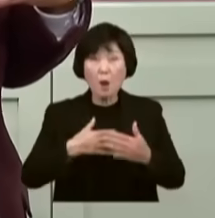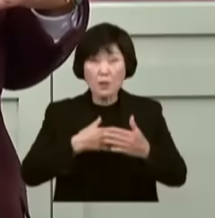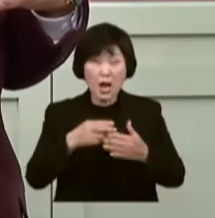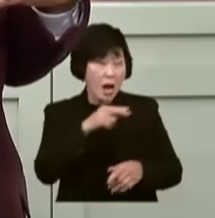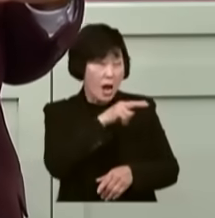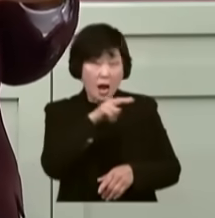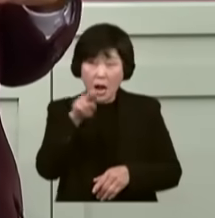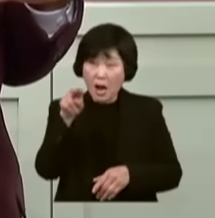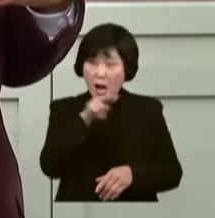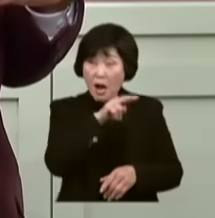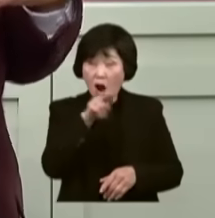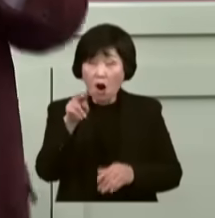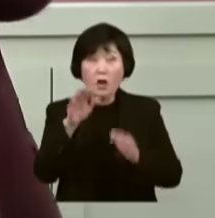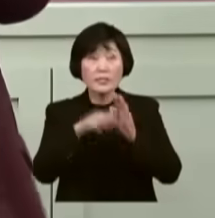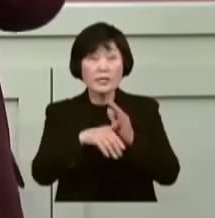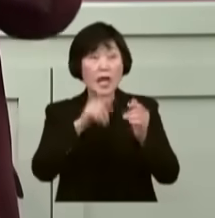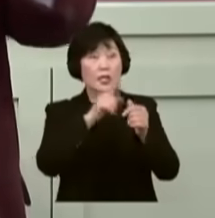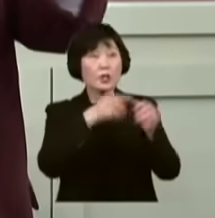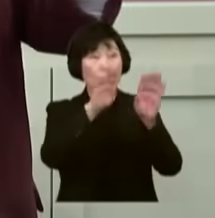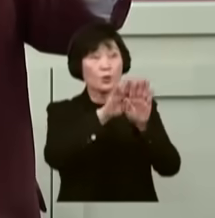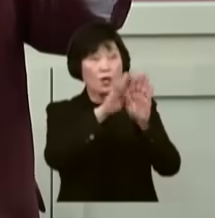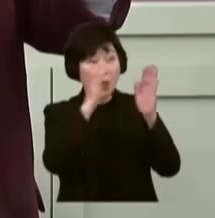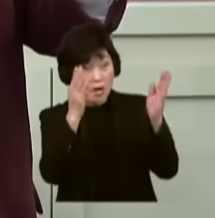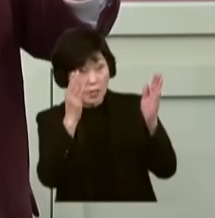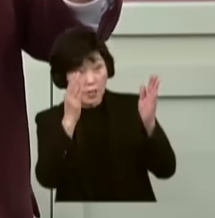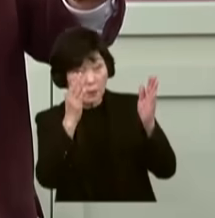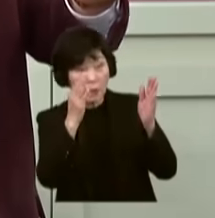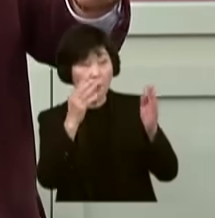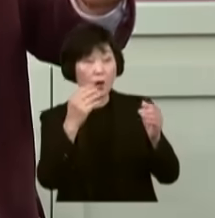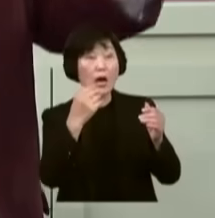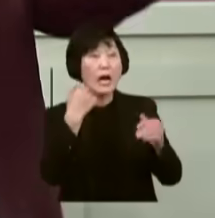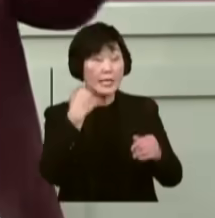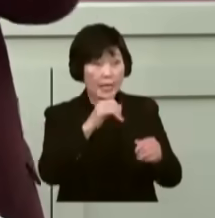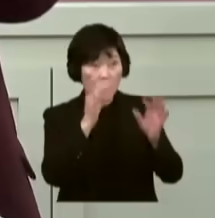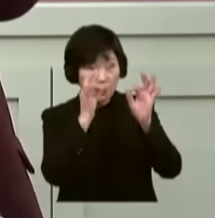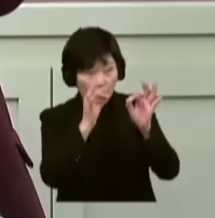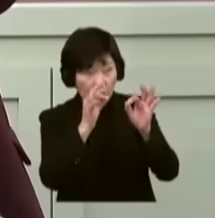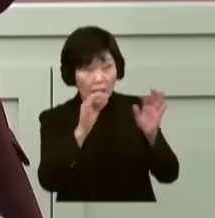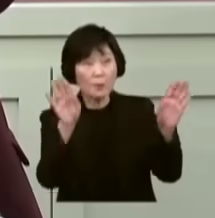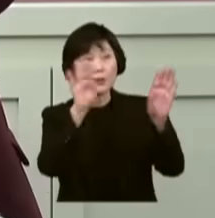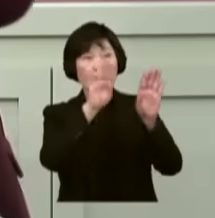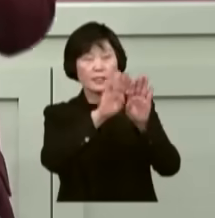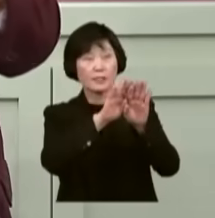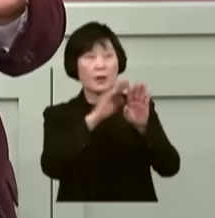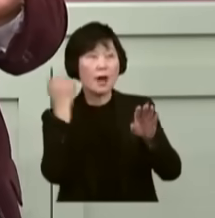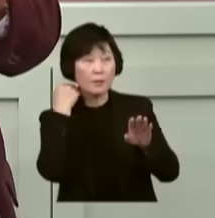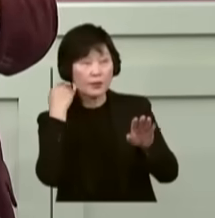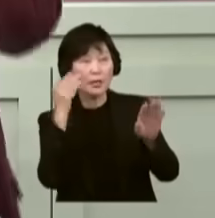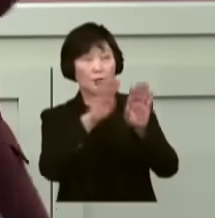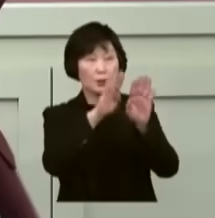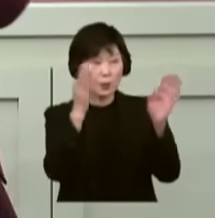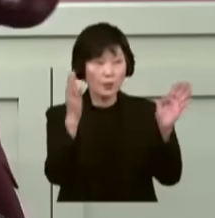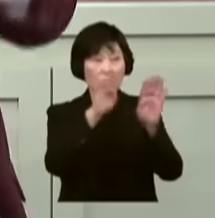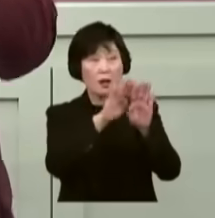자꾸 살피잖아. 에이. 살피는데 이렇게 보니까 자동문이 열리는데 보니까 얘가 보였다가 다시 문을 닫히니까 안 보이는데 또 간호사가 막